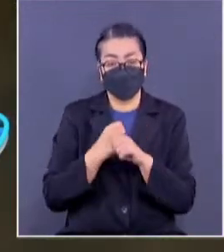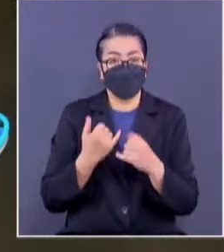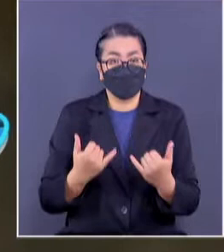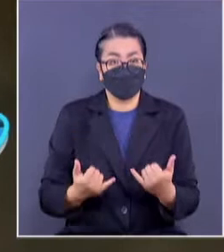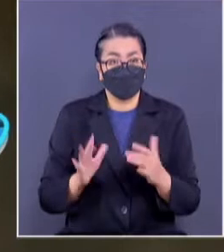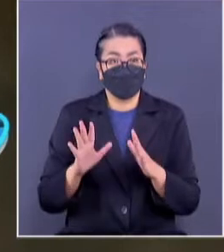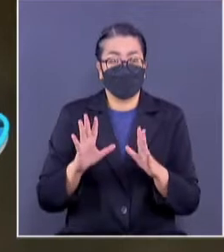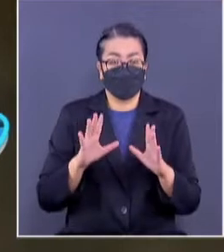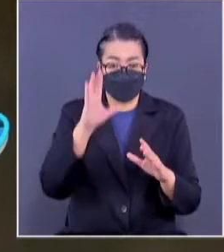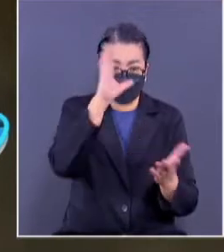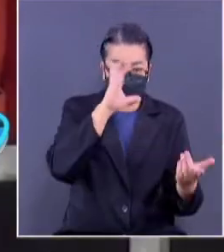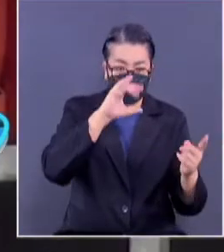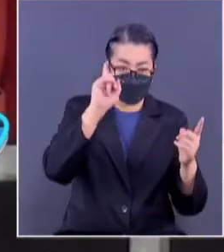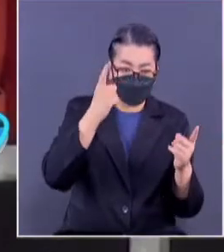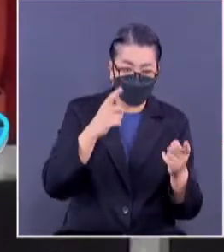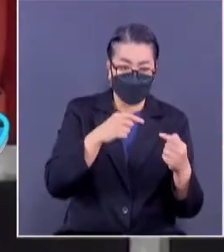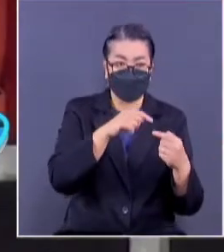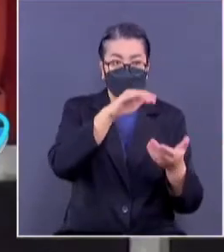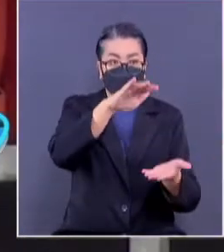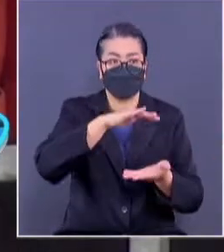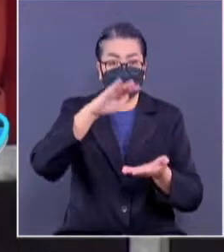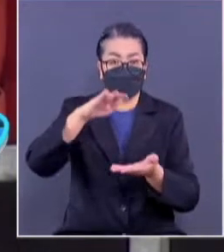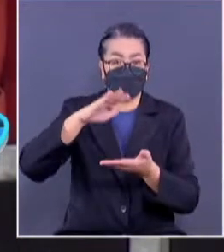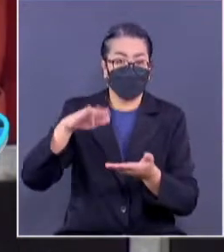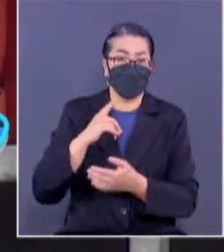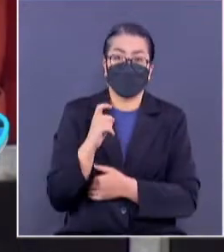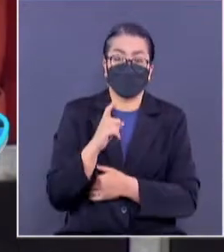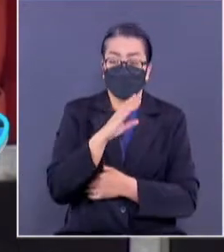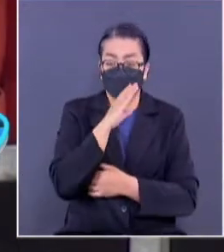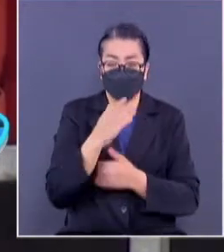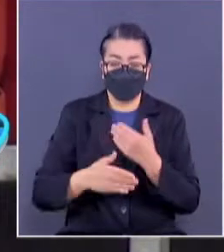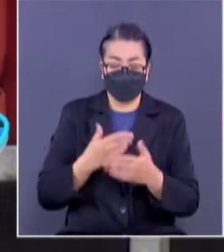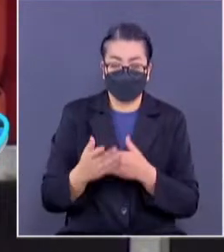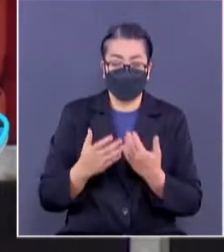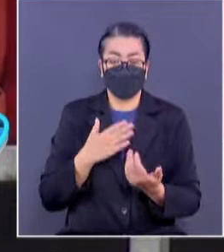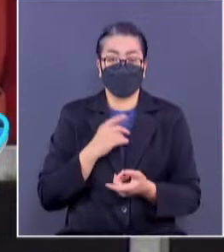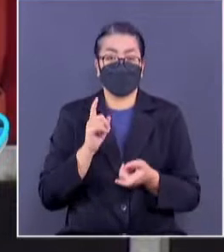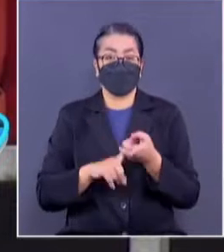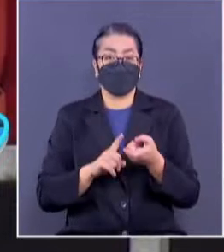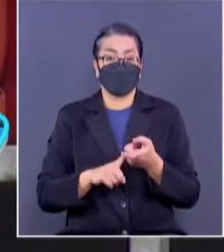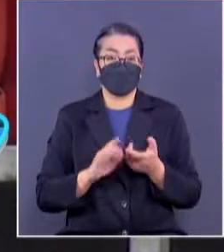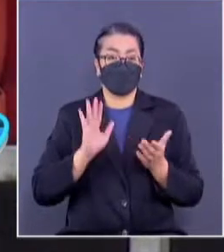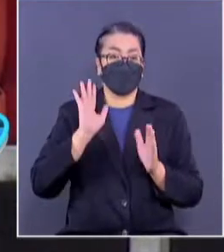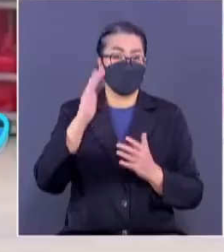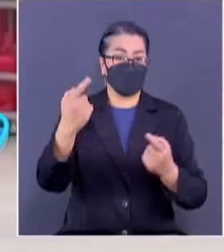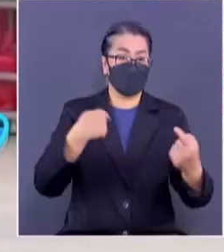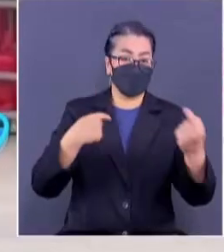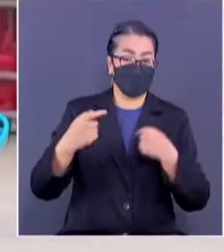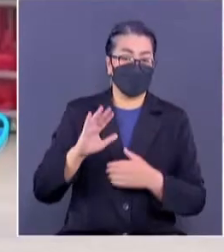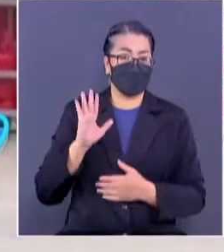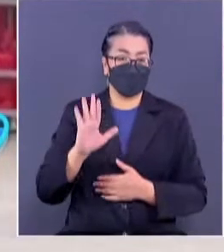ว่าค่อยๆทยอยหาแหล่งใหม่คุณแม่ถ้าเป็นผู้ค้าเราเป็นรัสเซียเนี่ยเจอมันจะกลับบ้านเดี๋ยวจะหยุดสั่ง